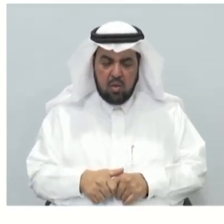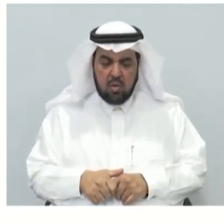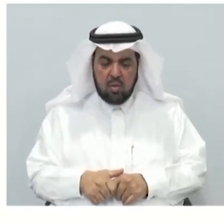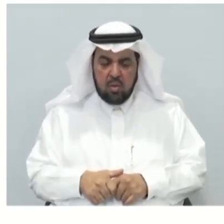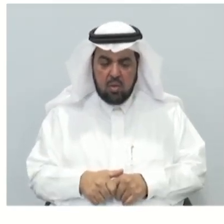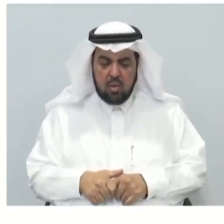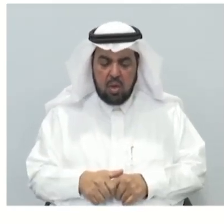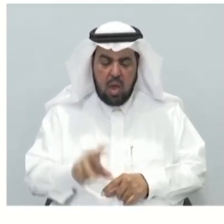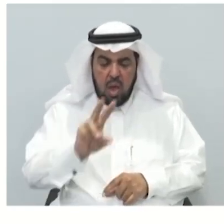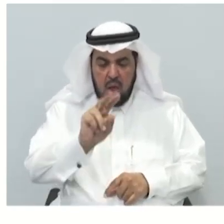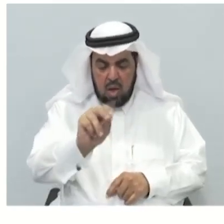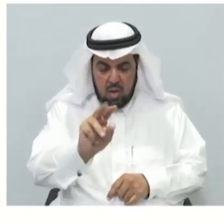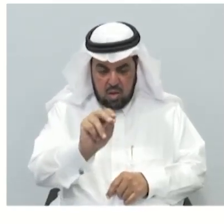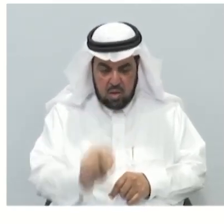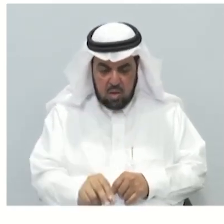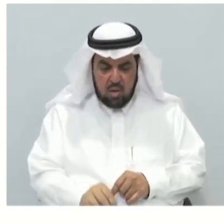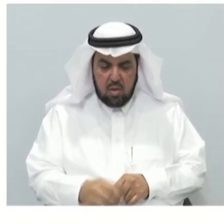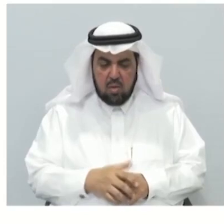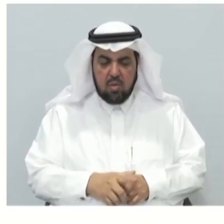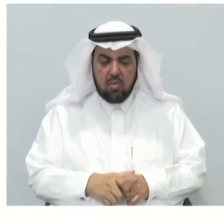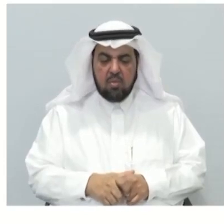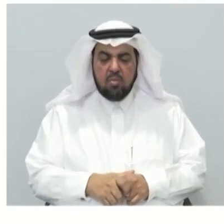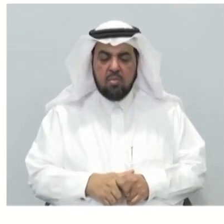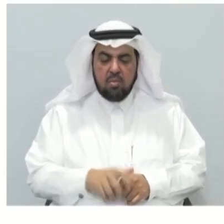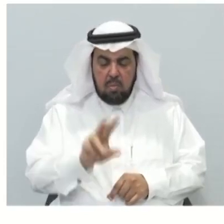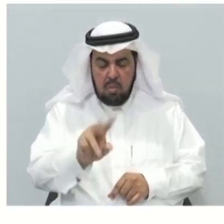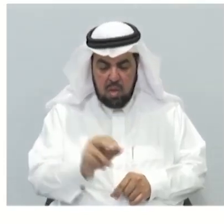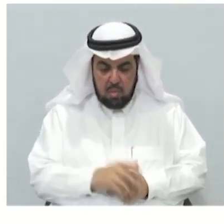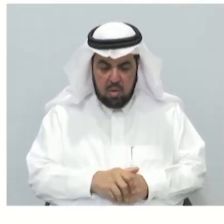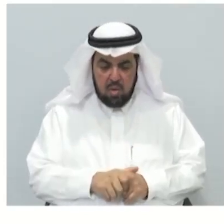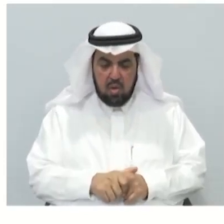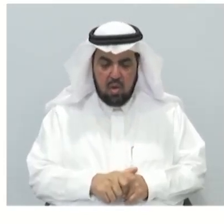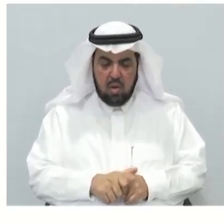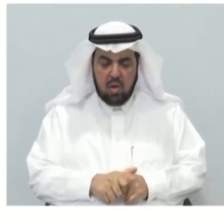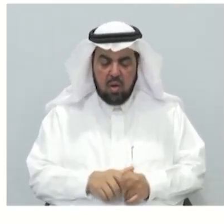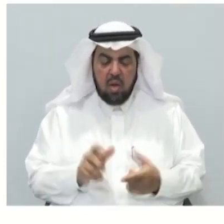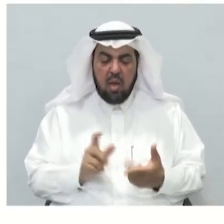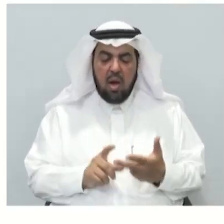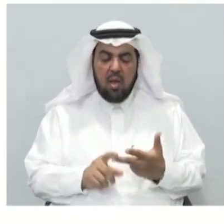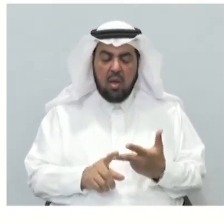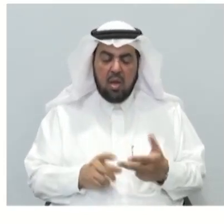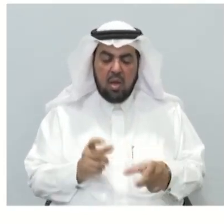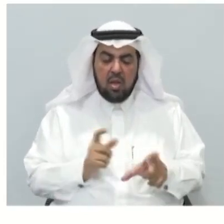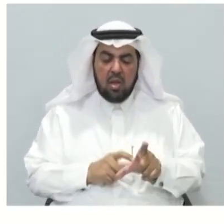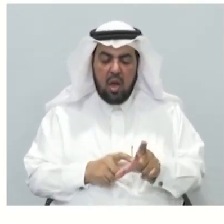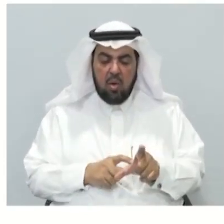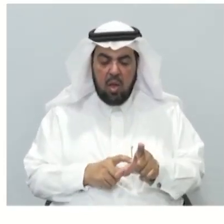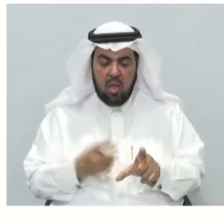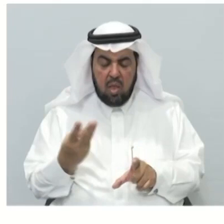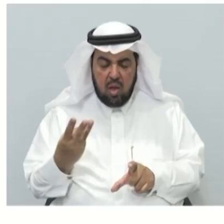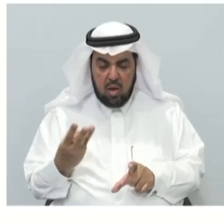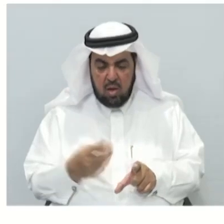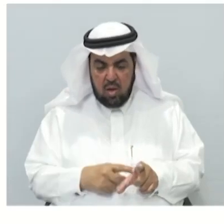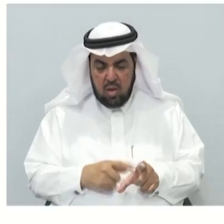الضلع يطابق هذا الضلع ممتاز وفي عندك ماذا في عندك